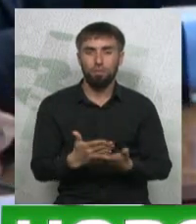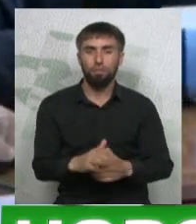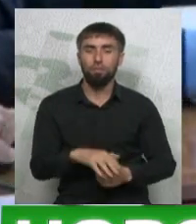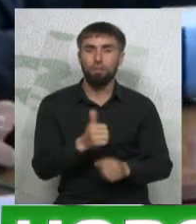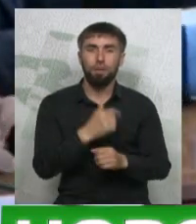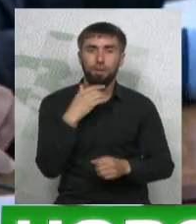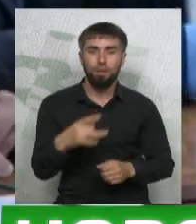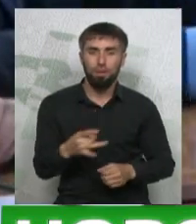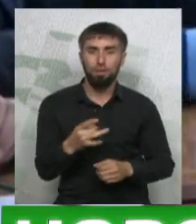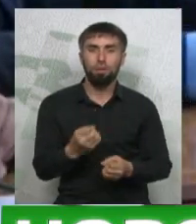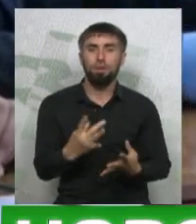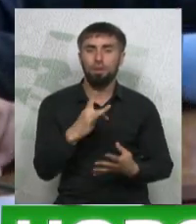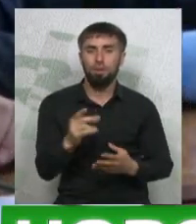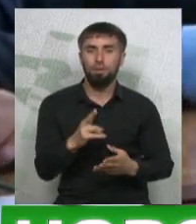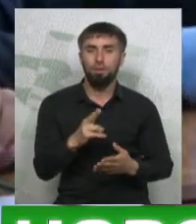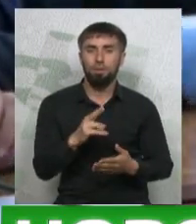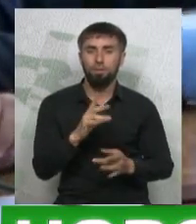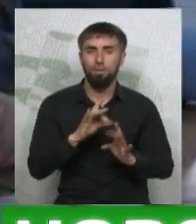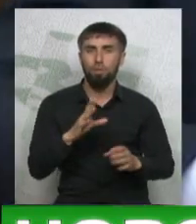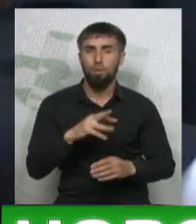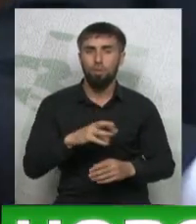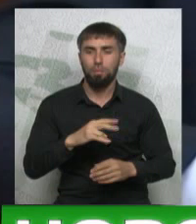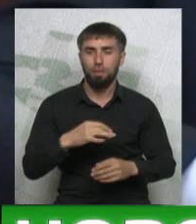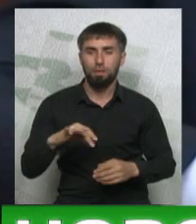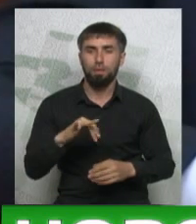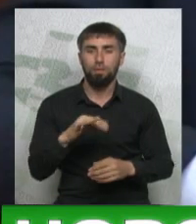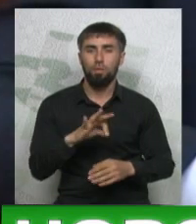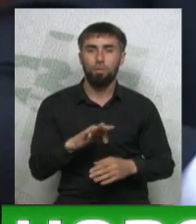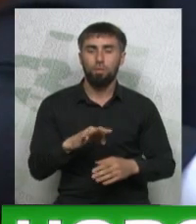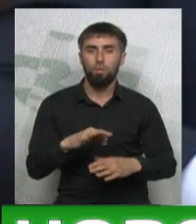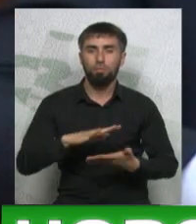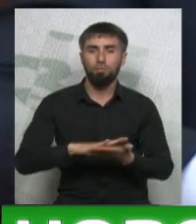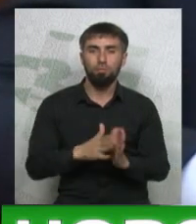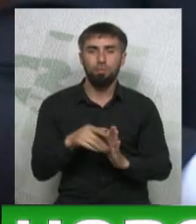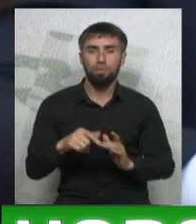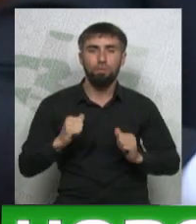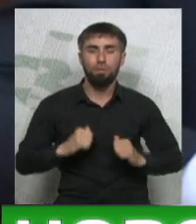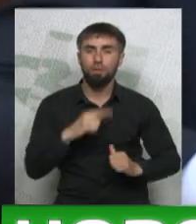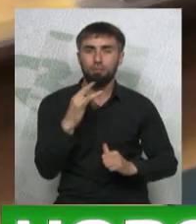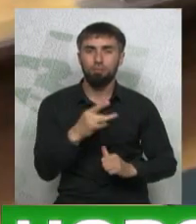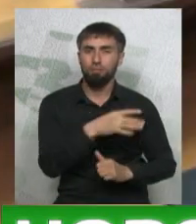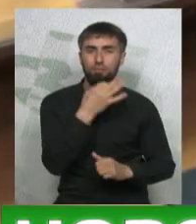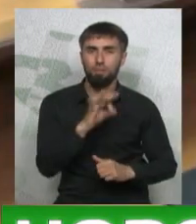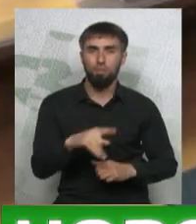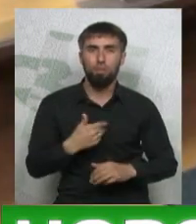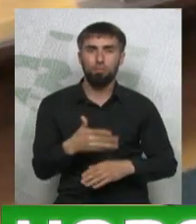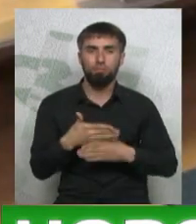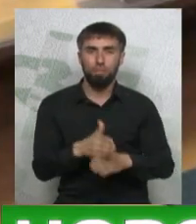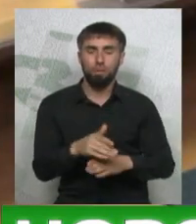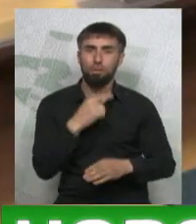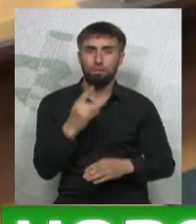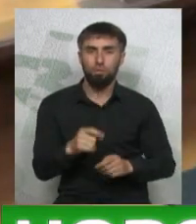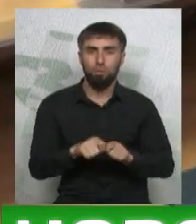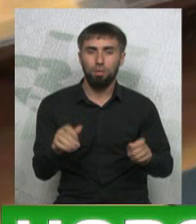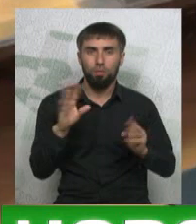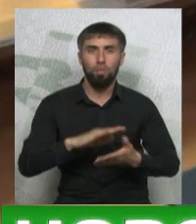Махмуд Али Калиматов, неоднократно комментируя сложившуюся ситуацию по дестабилизации спокойной обстановки в республике, отмечает: сегодня в Ингушетии